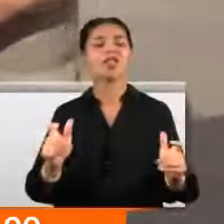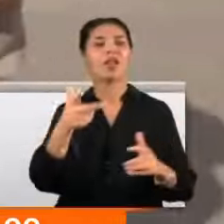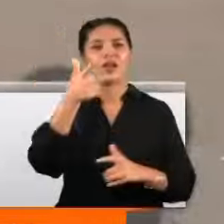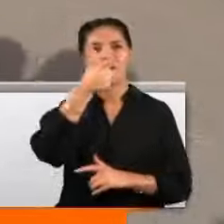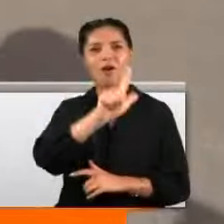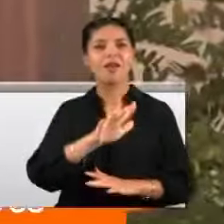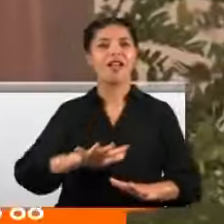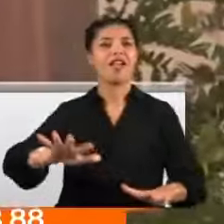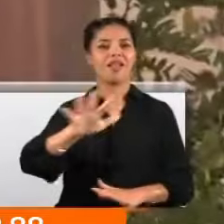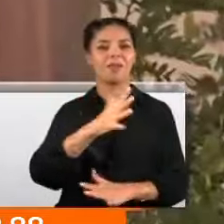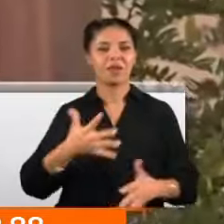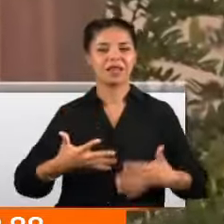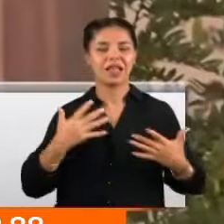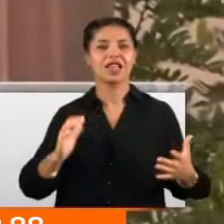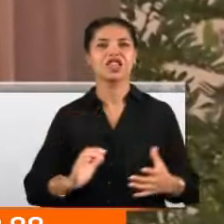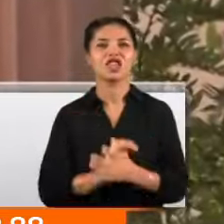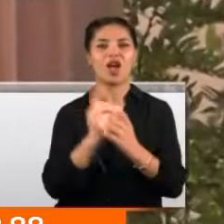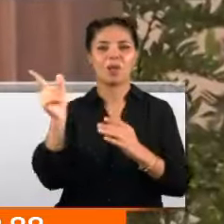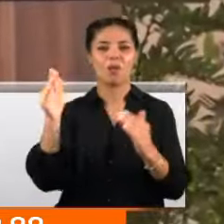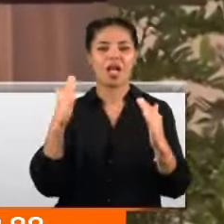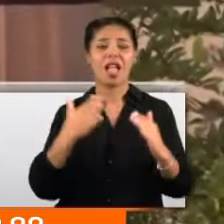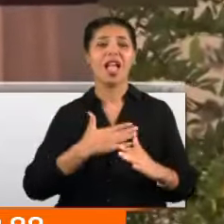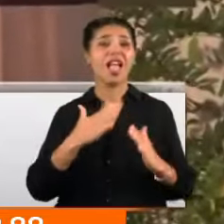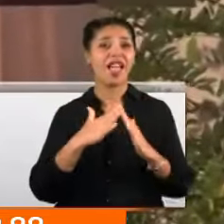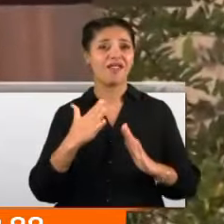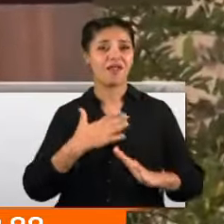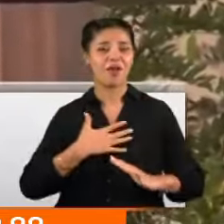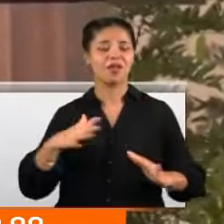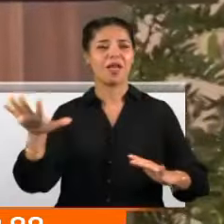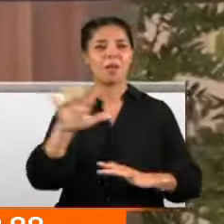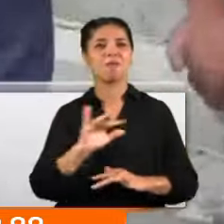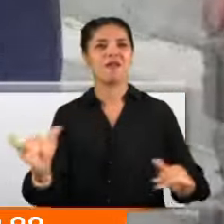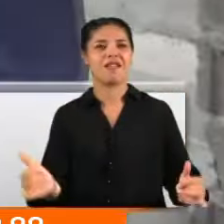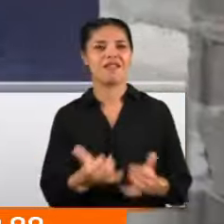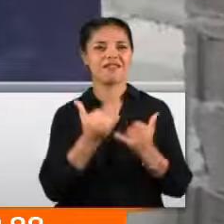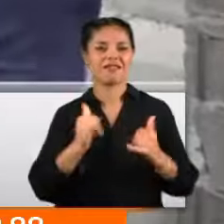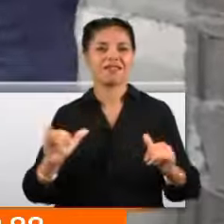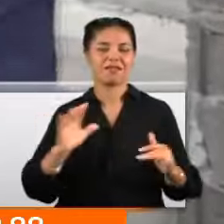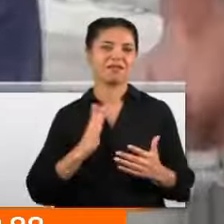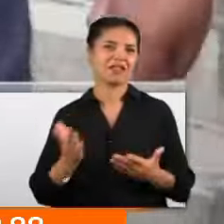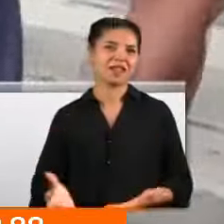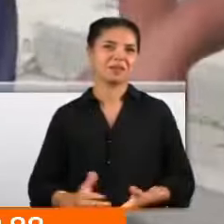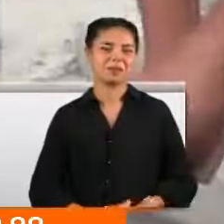bayram yerine döndü. Şampiyon evinin önünde halaylarla karşılandı.